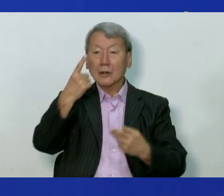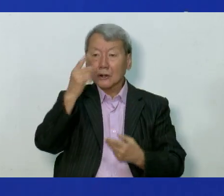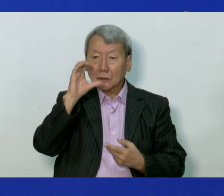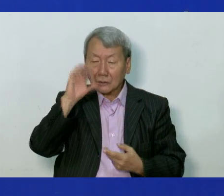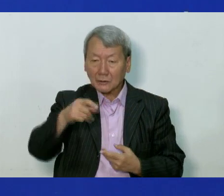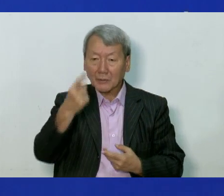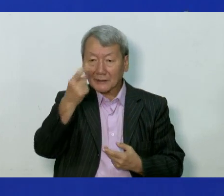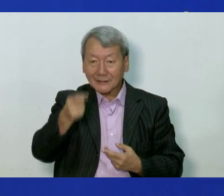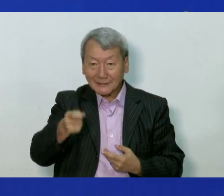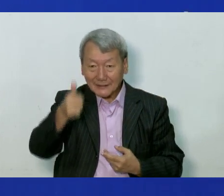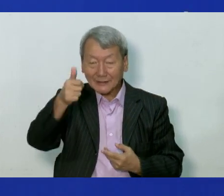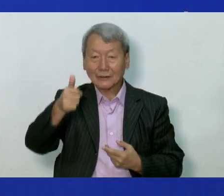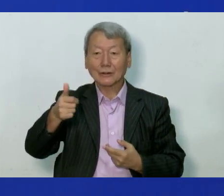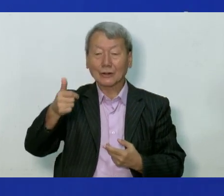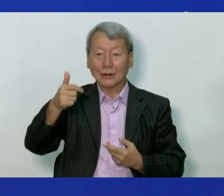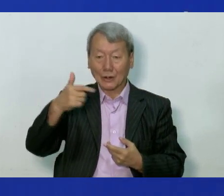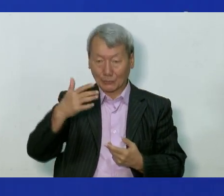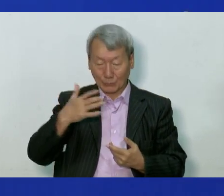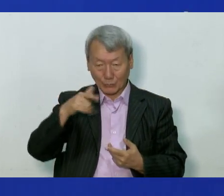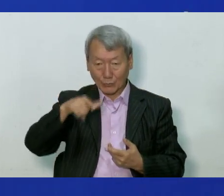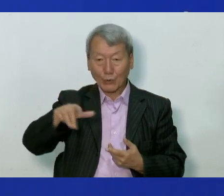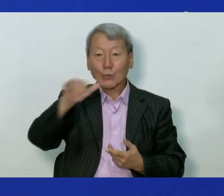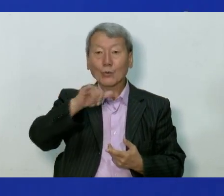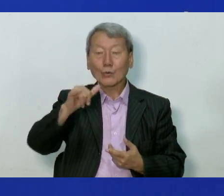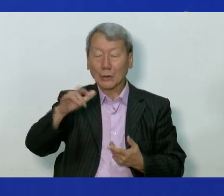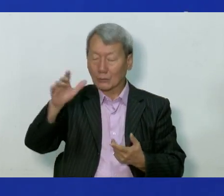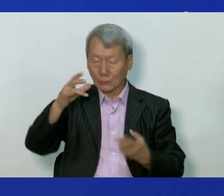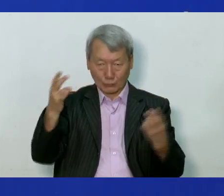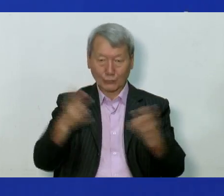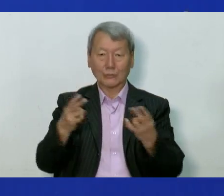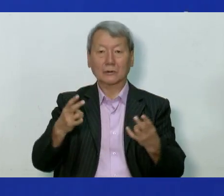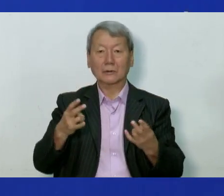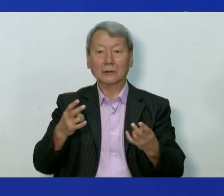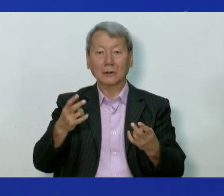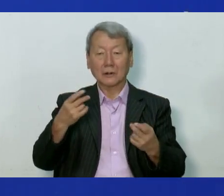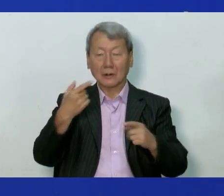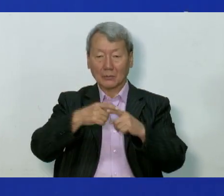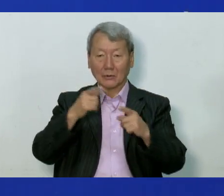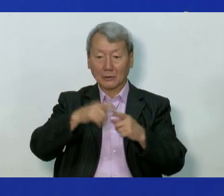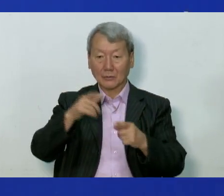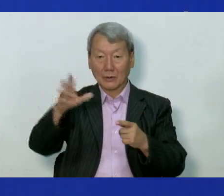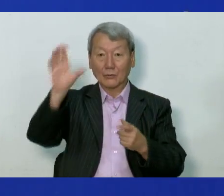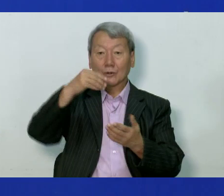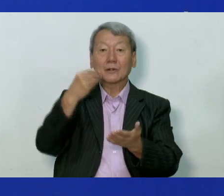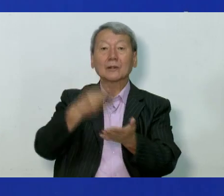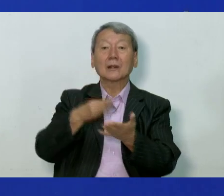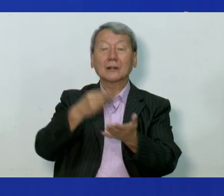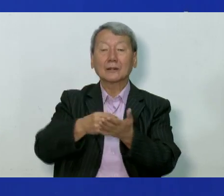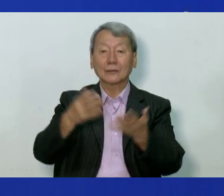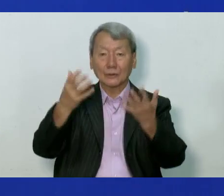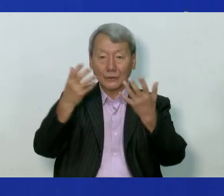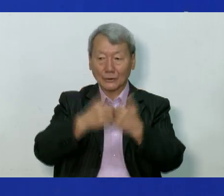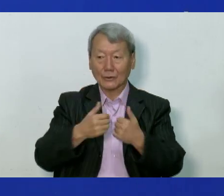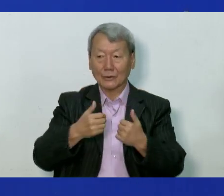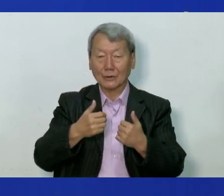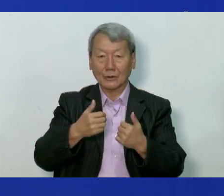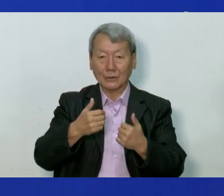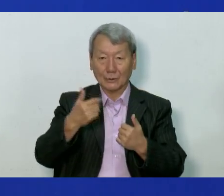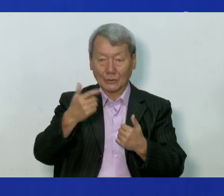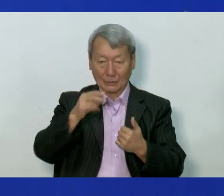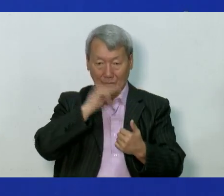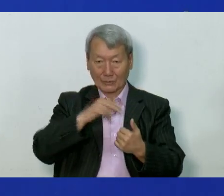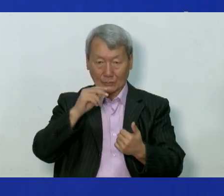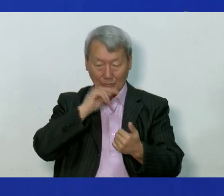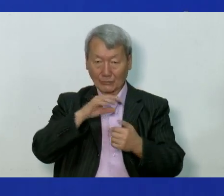ар бир тыйын өз максатында азыркы күндө жумшалып атат. Каражаттардын эсеби так